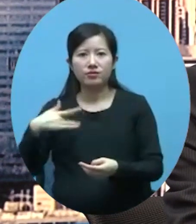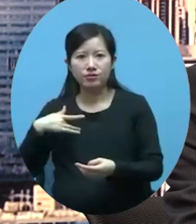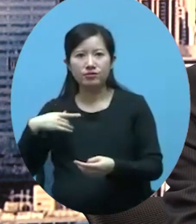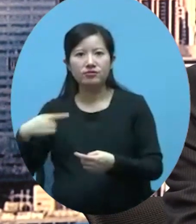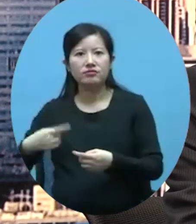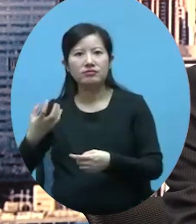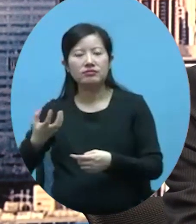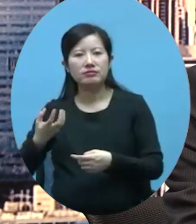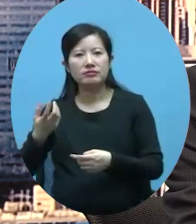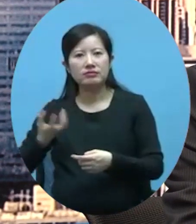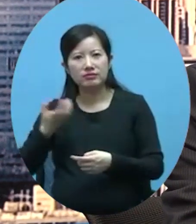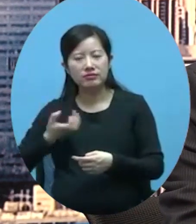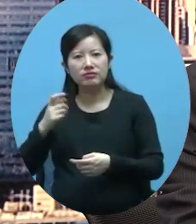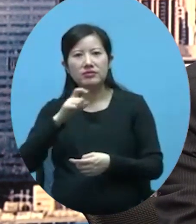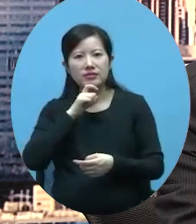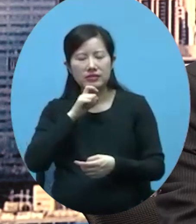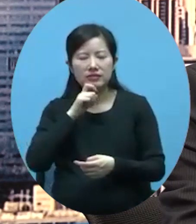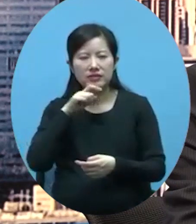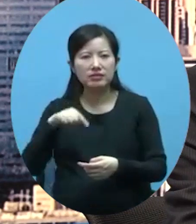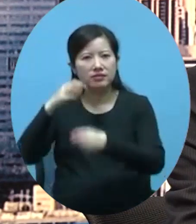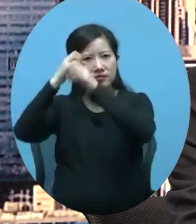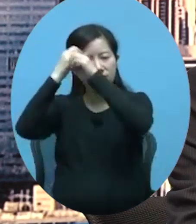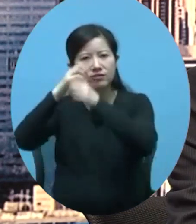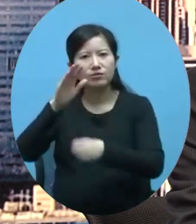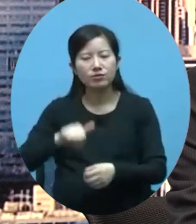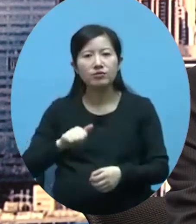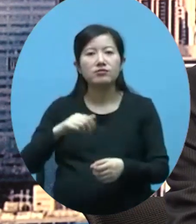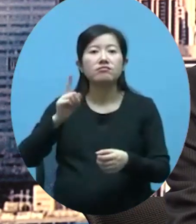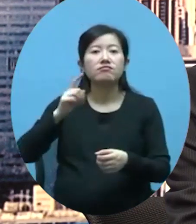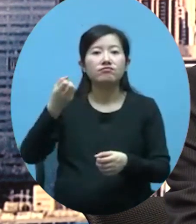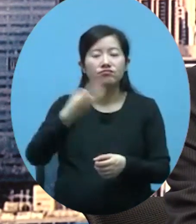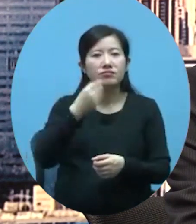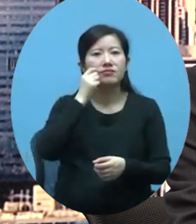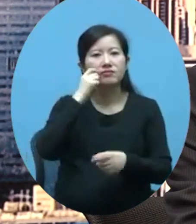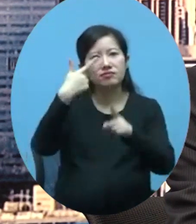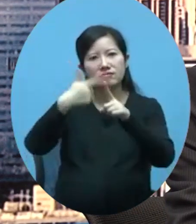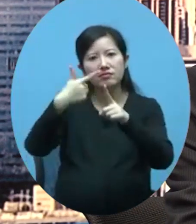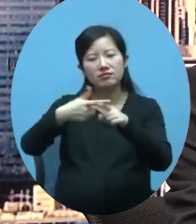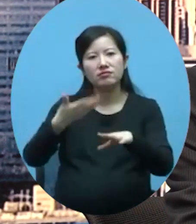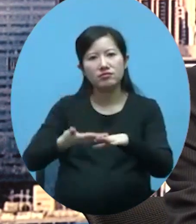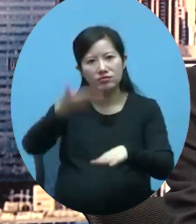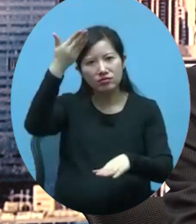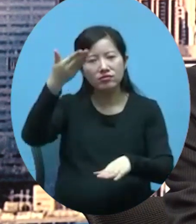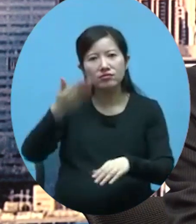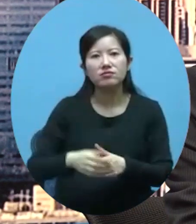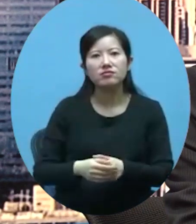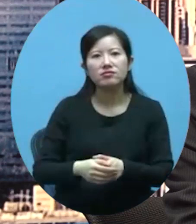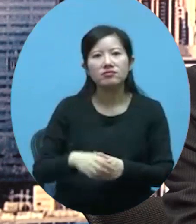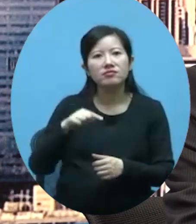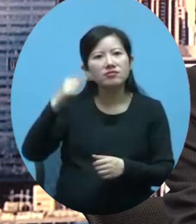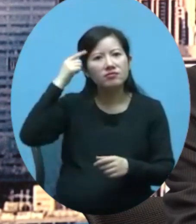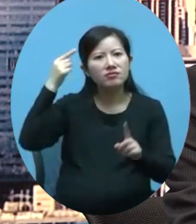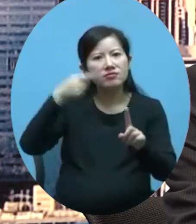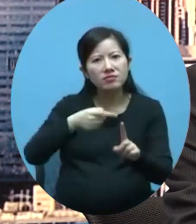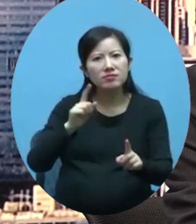人而我們選擇病人的時候第一我們都是選擇18歲以上那為什麼選擇18歲以上呢就是我們希望他能夠